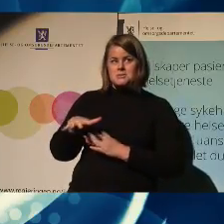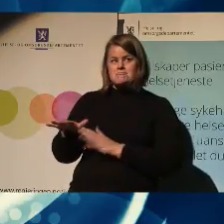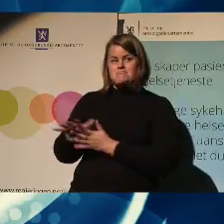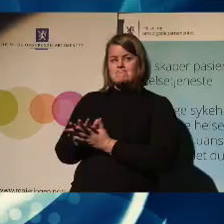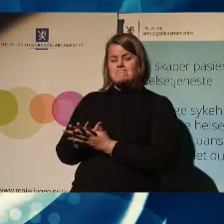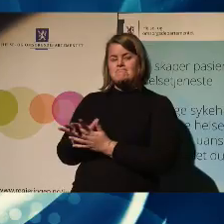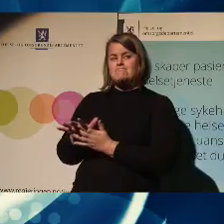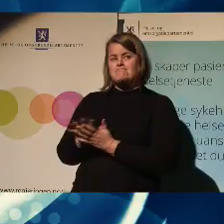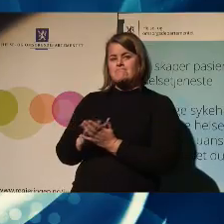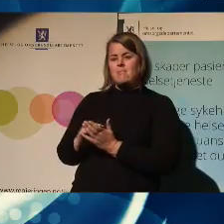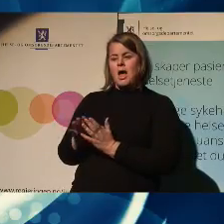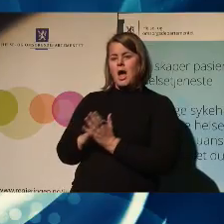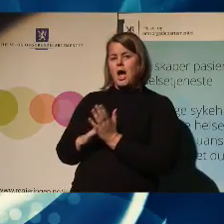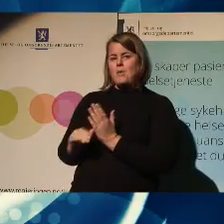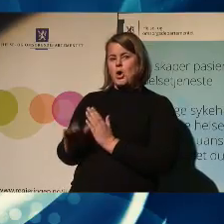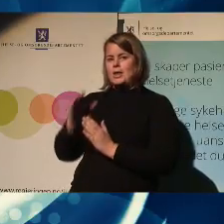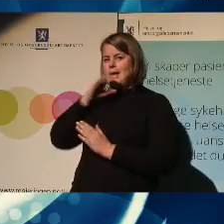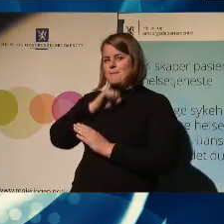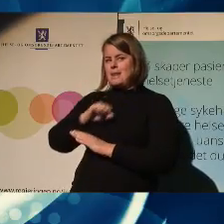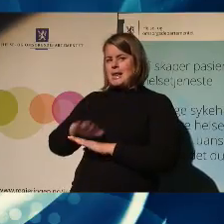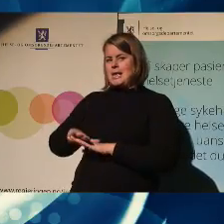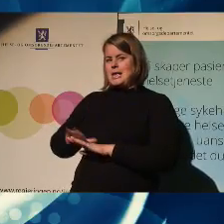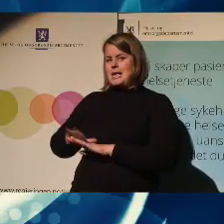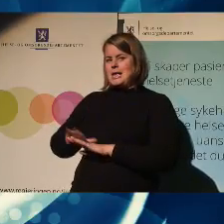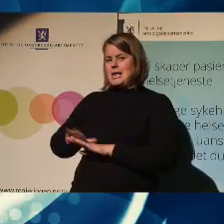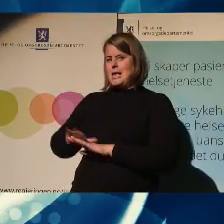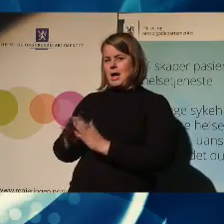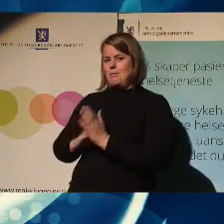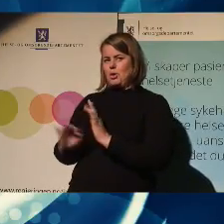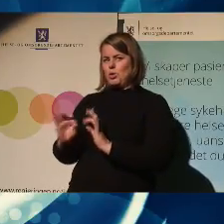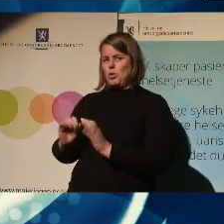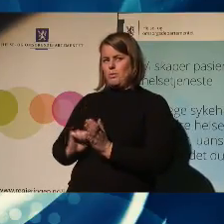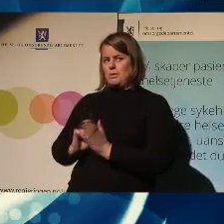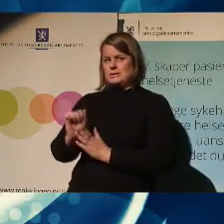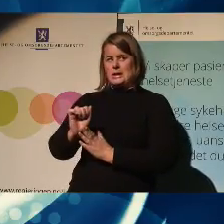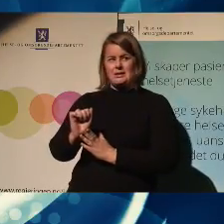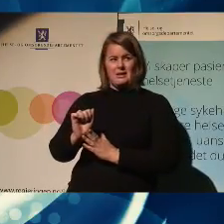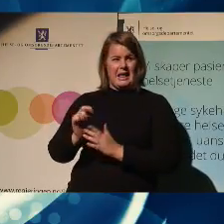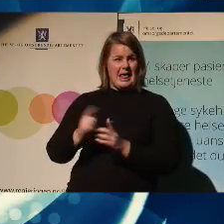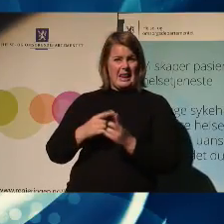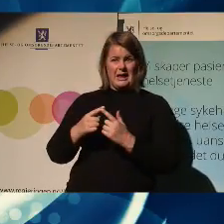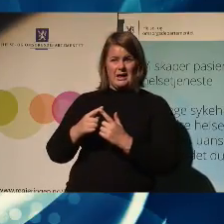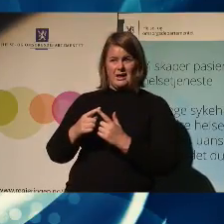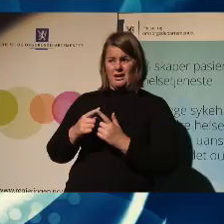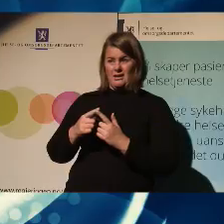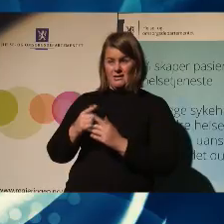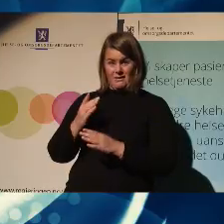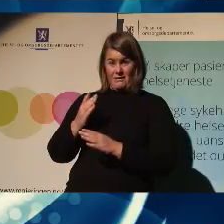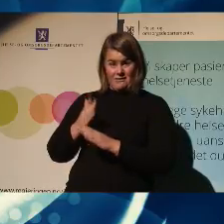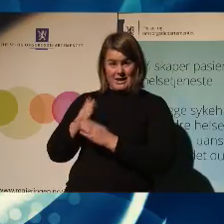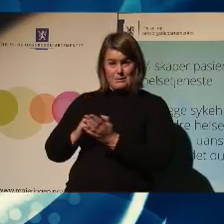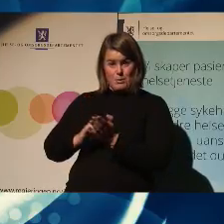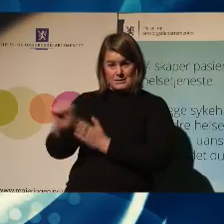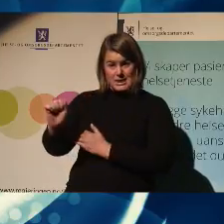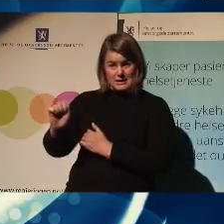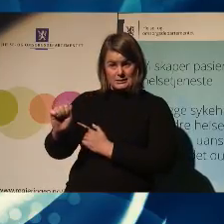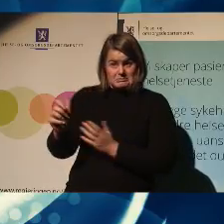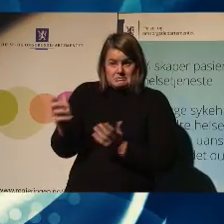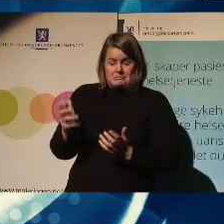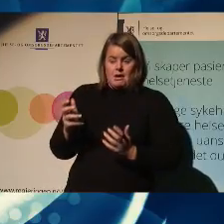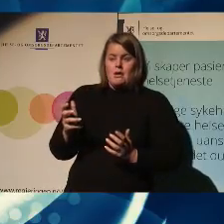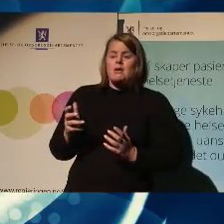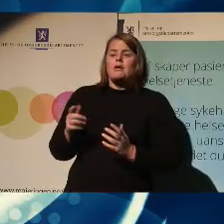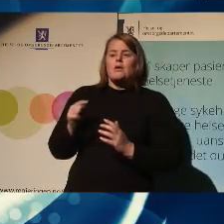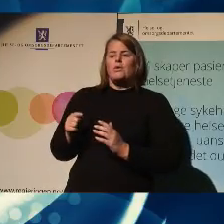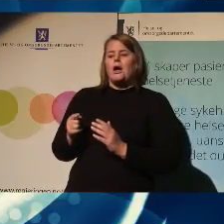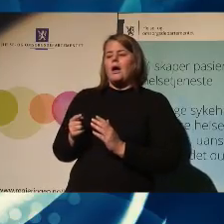rapport som ikke publisert ennå, eller den blitt publisert og jeg bare ikke har fått den med meg? Og hvor man har gått gjennom da rutinene,